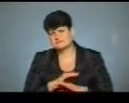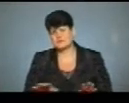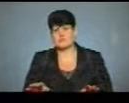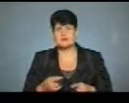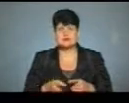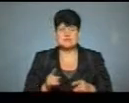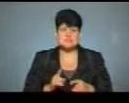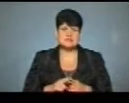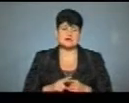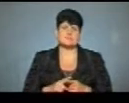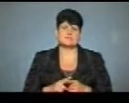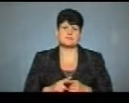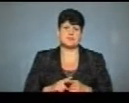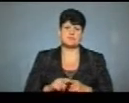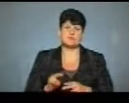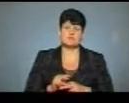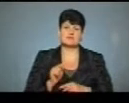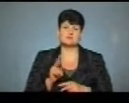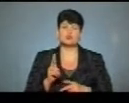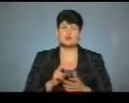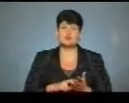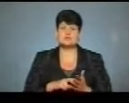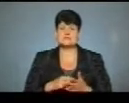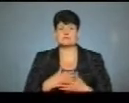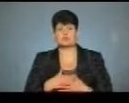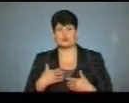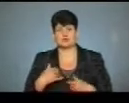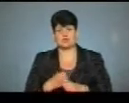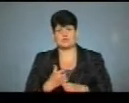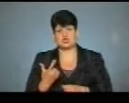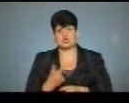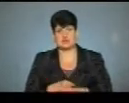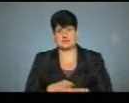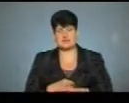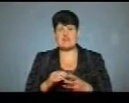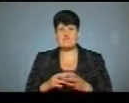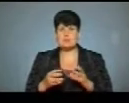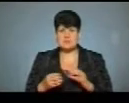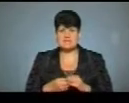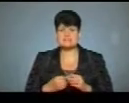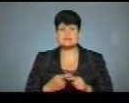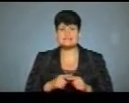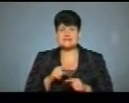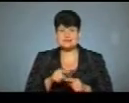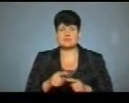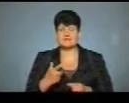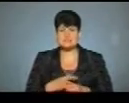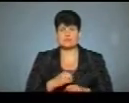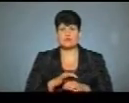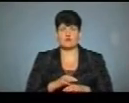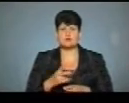це оправдання для тих, хто боїться або не хоче робити щеплення. А, в принципі, ми цими вакцинами проводимо